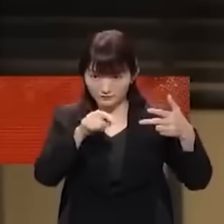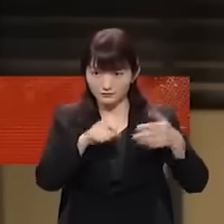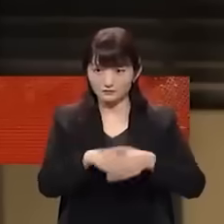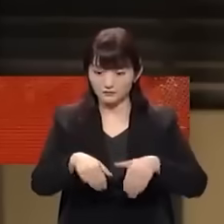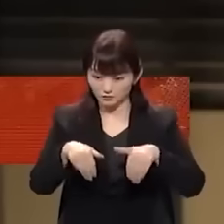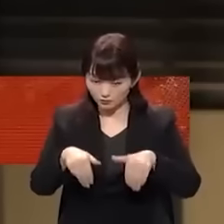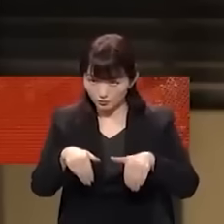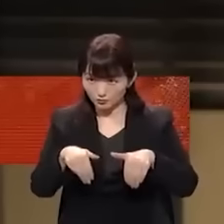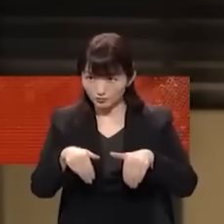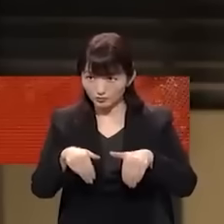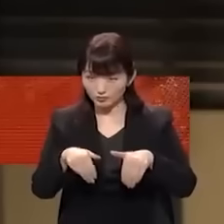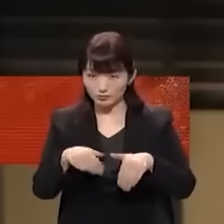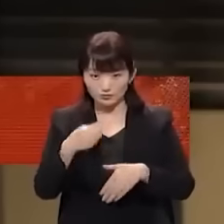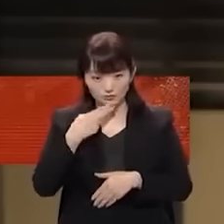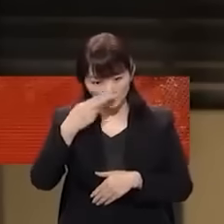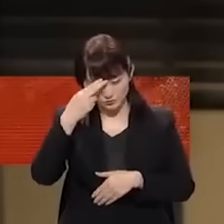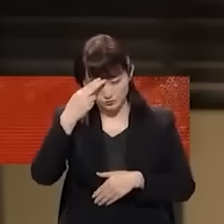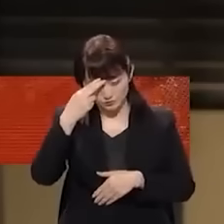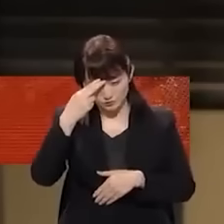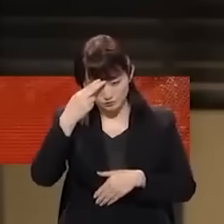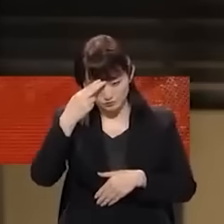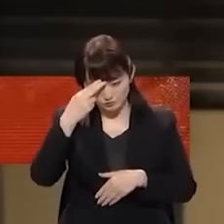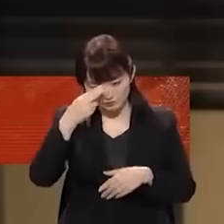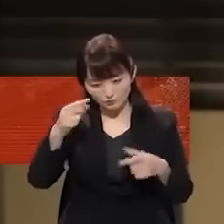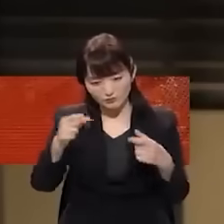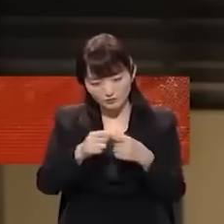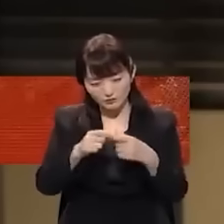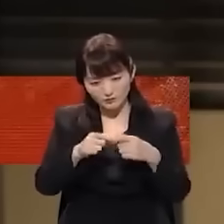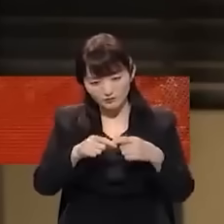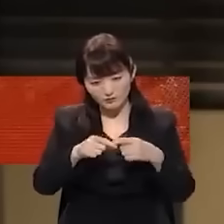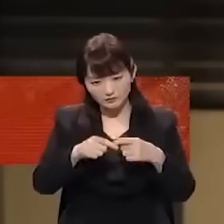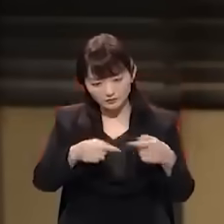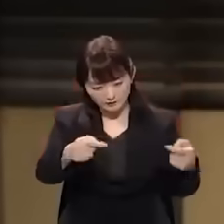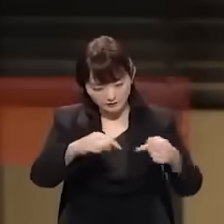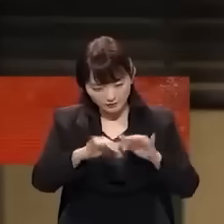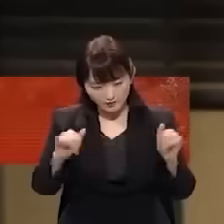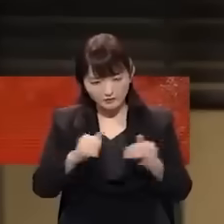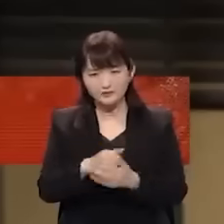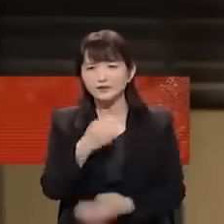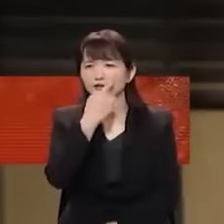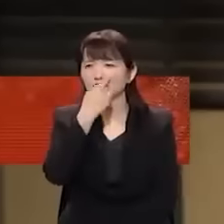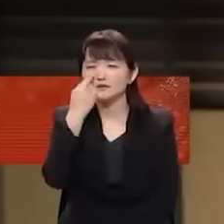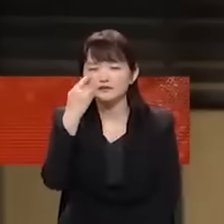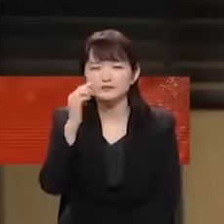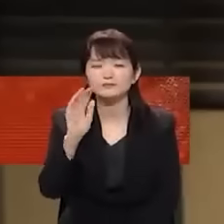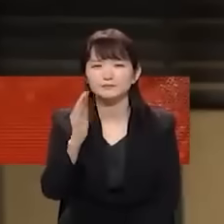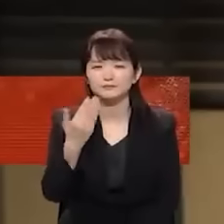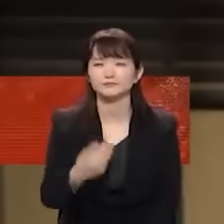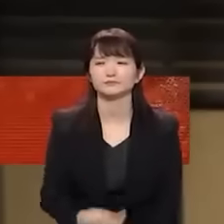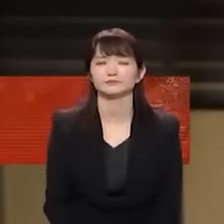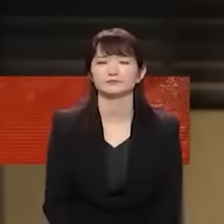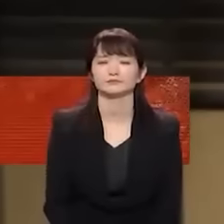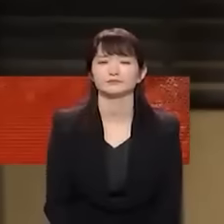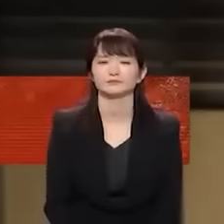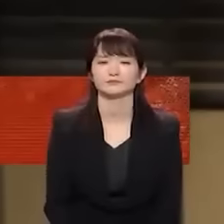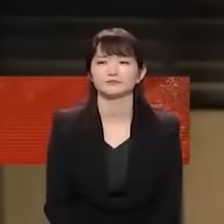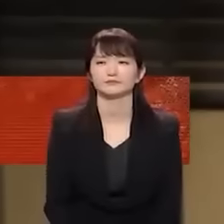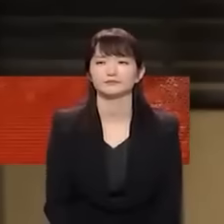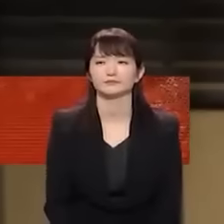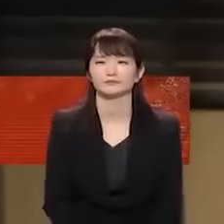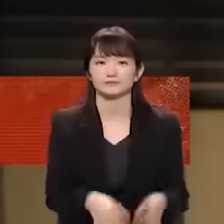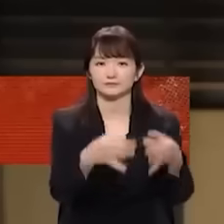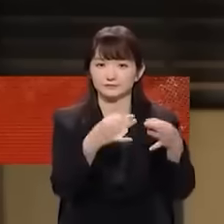종업원들이든지 숫자 같이는 사람들 진술도 다 확보 하거든요 하나하나 다 체 체크를 한단 말이에요 계속적으로 말이 뭐냐면